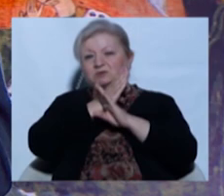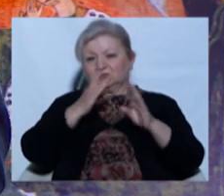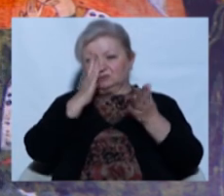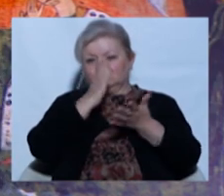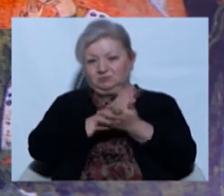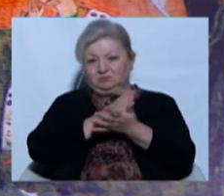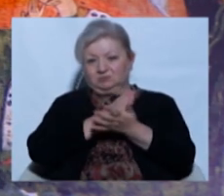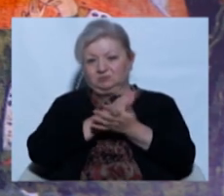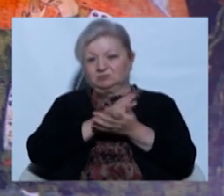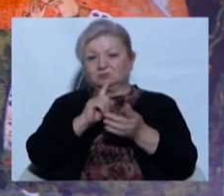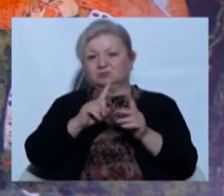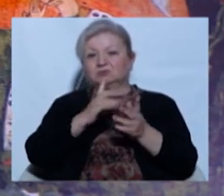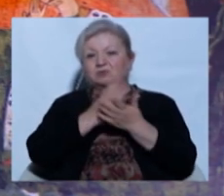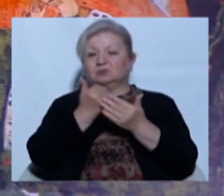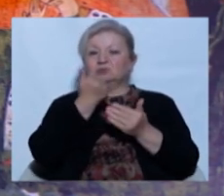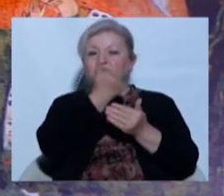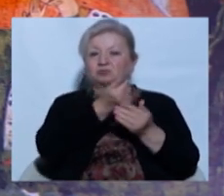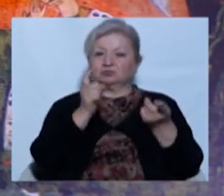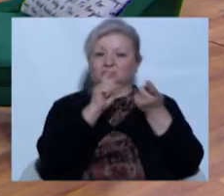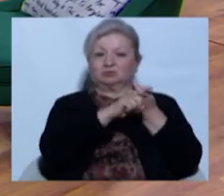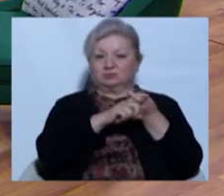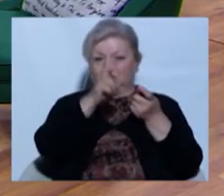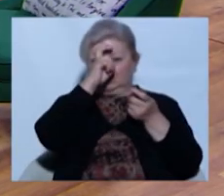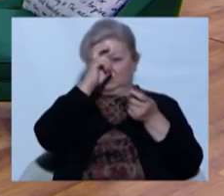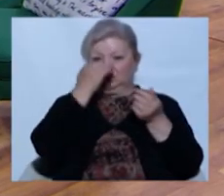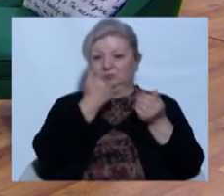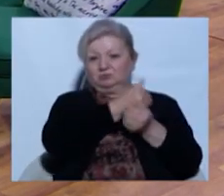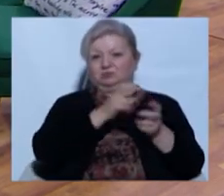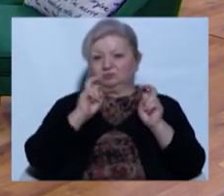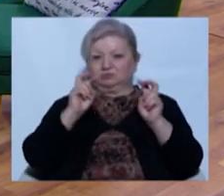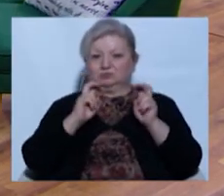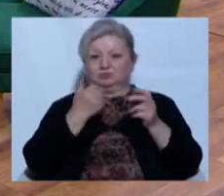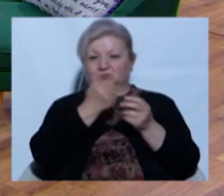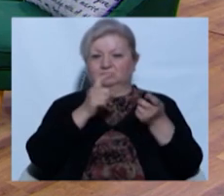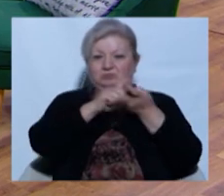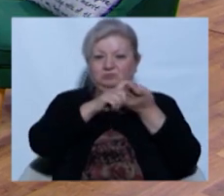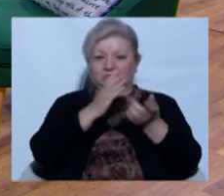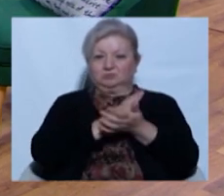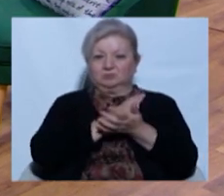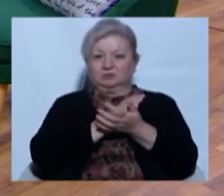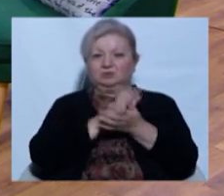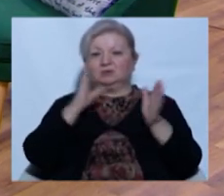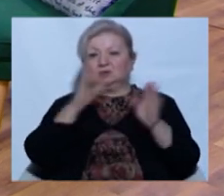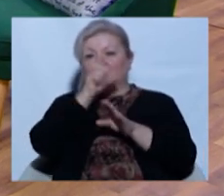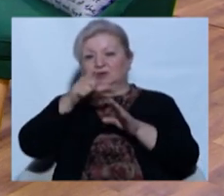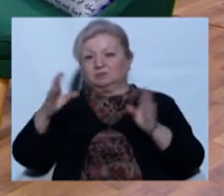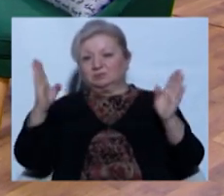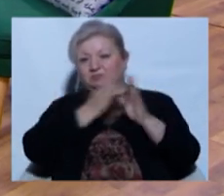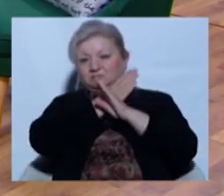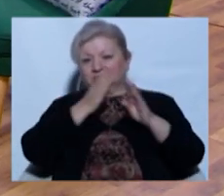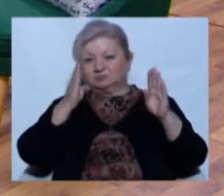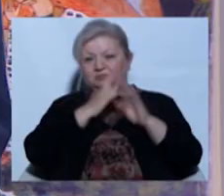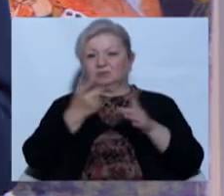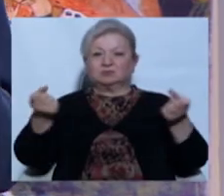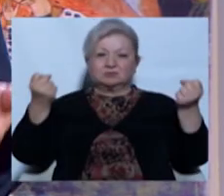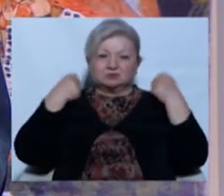არის ქვეყნის ჰიმნად ითვლება და რაღაცნაირად სიმბოლო არის, და მღერიან ხოლმე ადამიანები, და მათ შორის არის